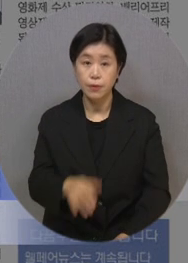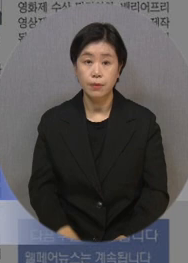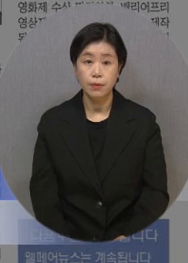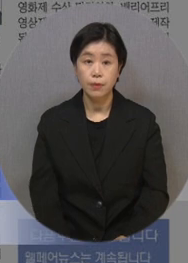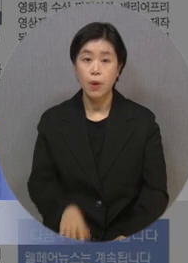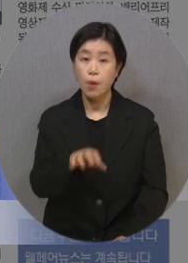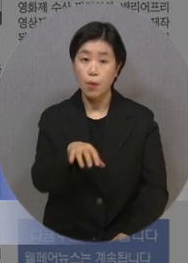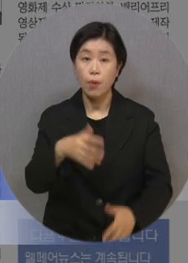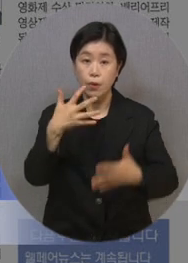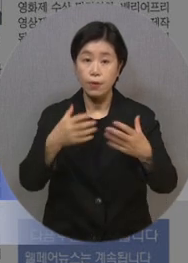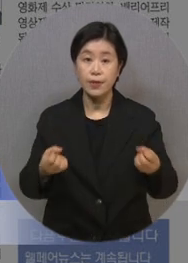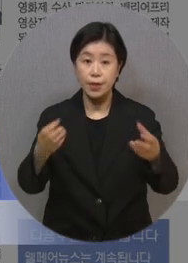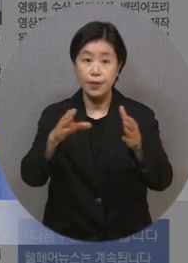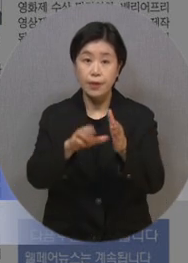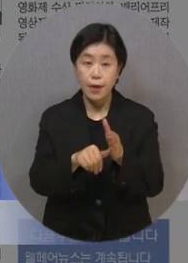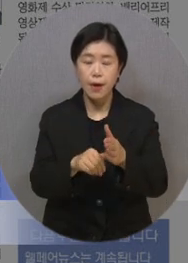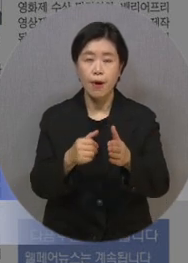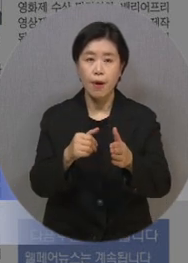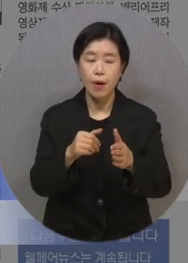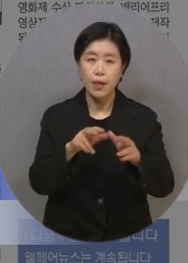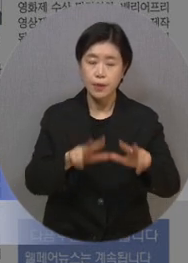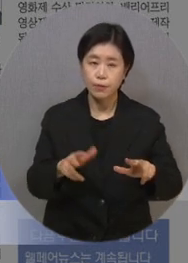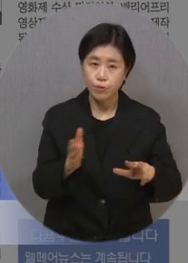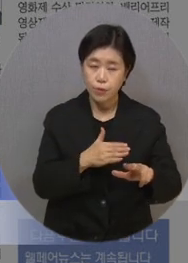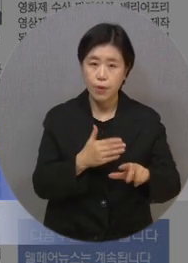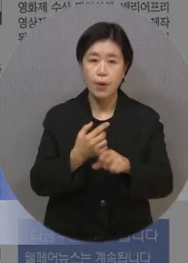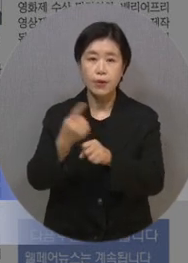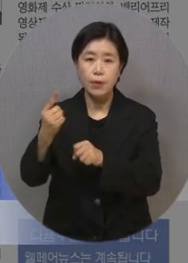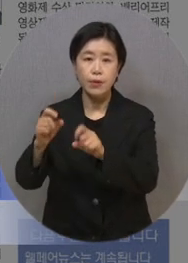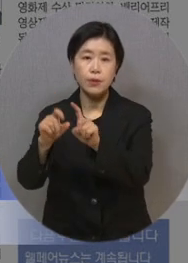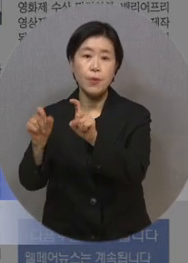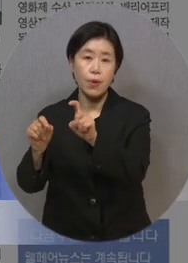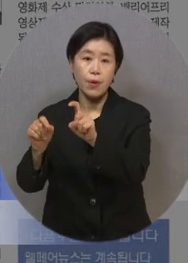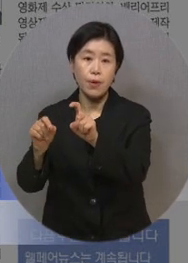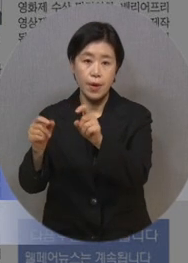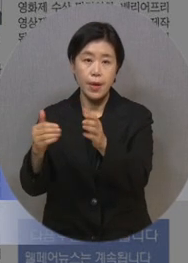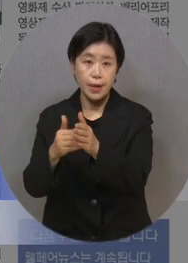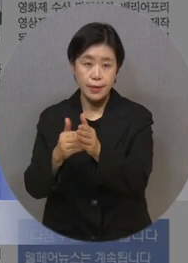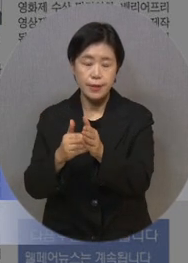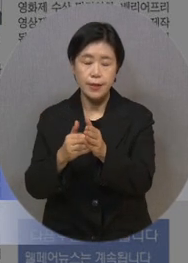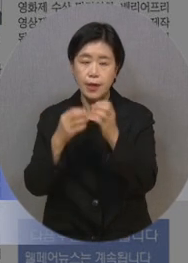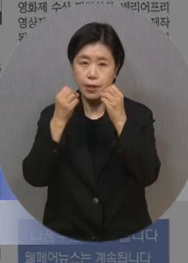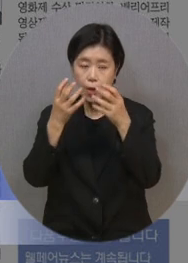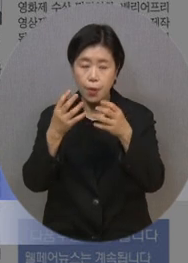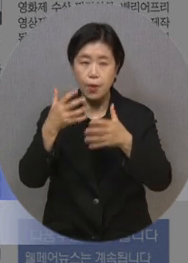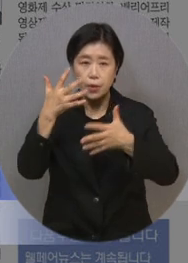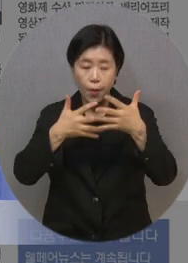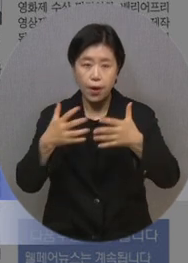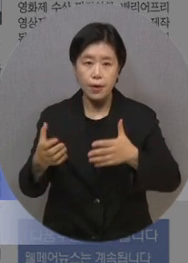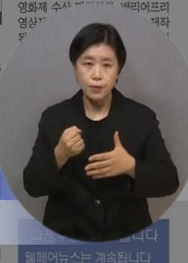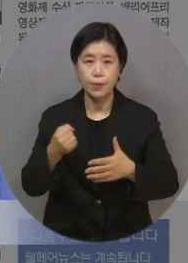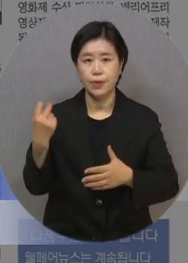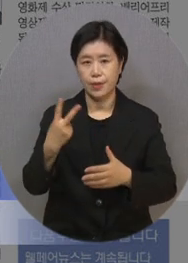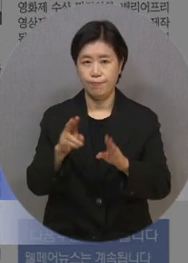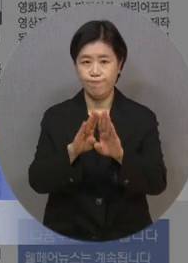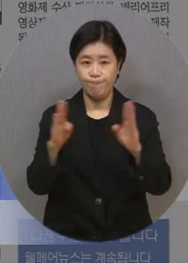베리어프리 영화제는 내년 11월 베리어프리 영화들과 함께 또다시 관계들을 찾을